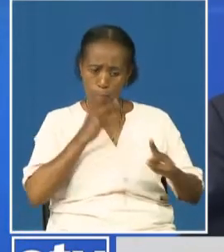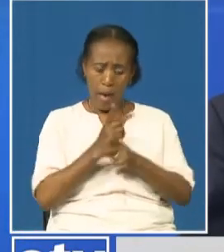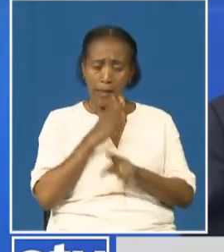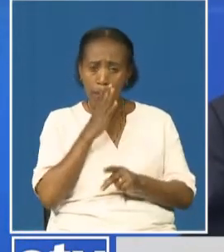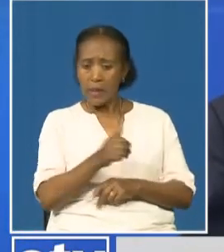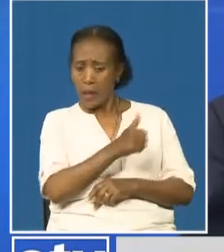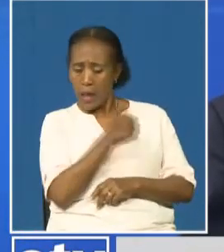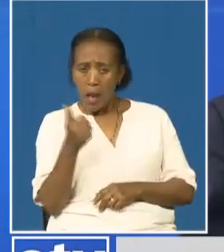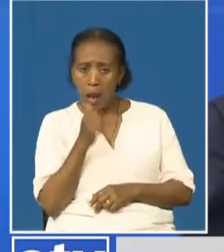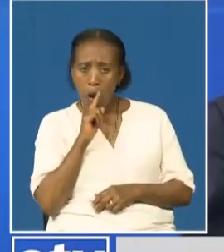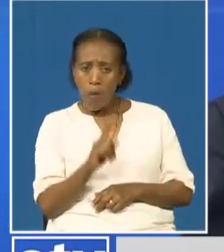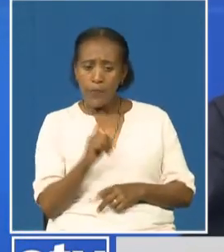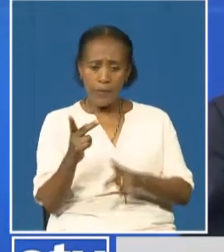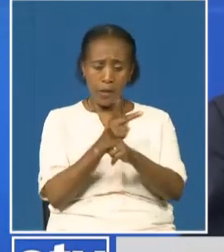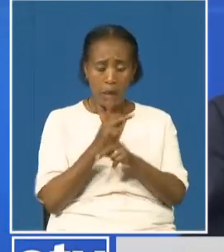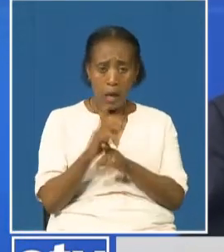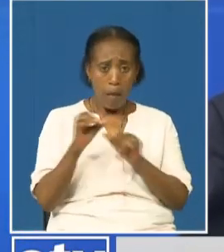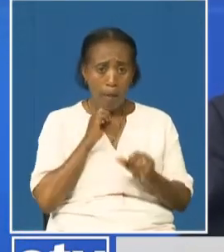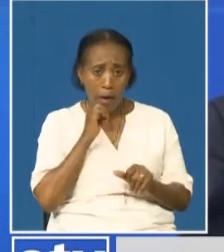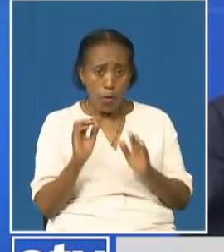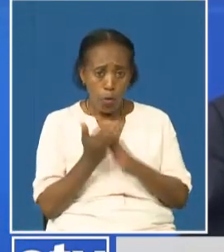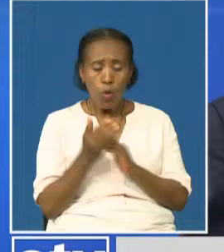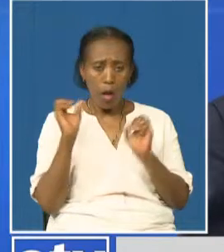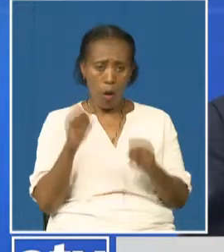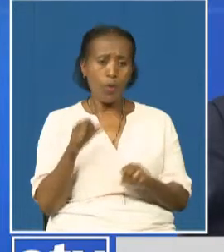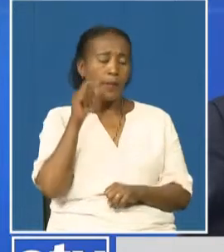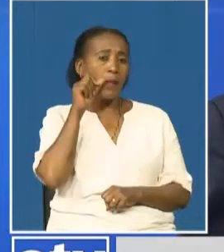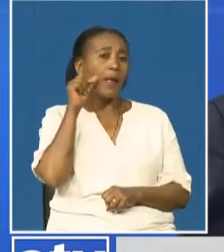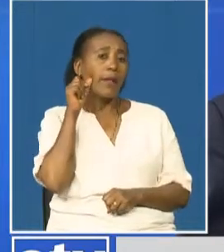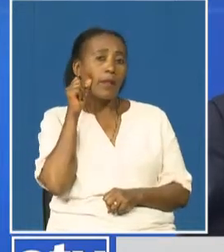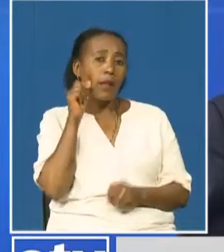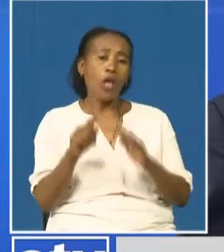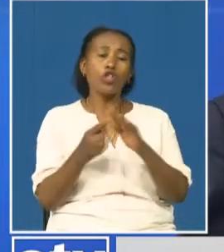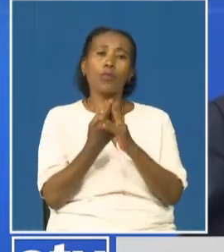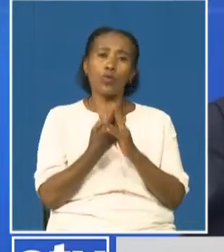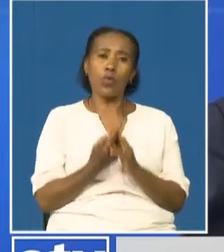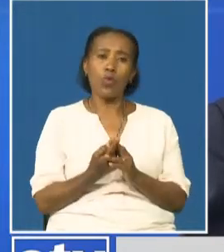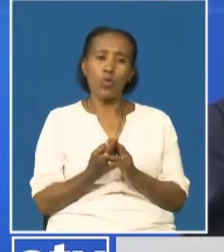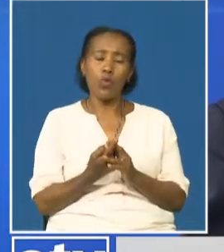ለሌላውም ጥንቃቄ የሚያደርግ ከሆነ አሁን ትላንትና ጀምሮ